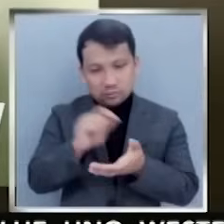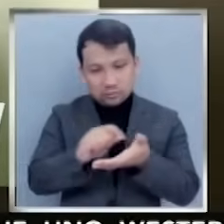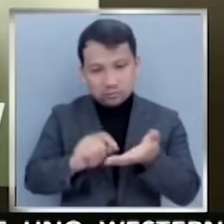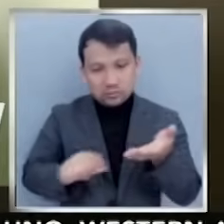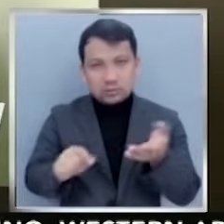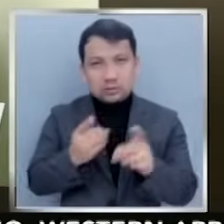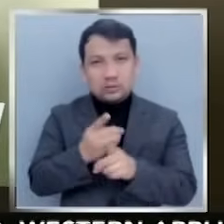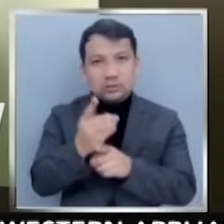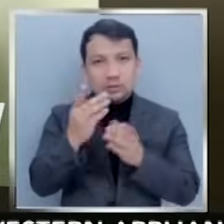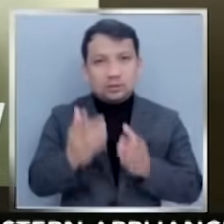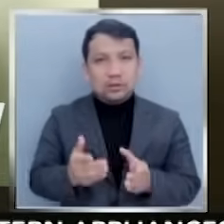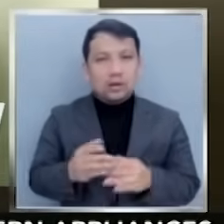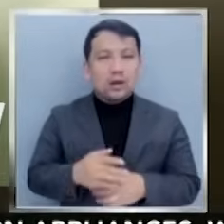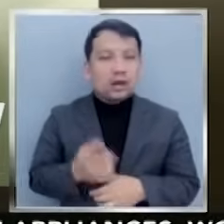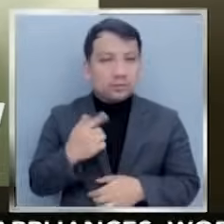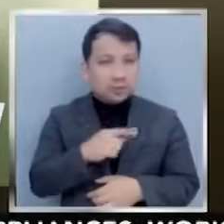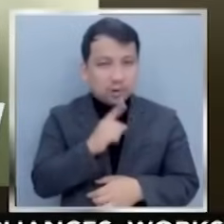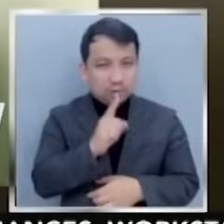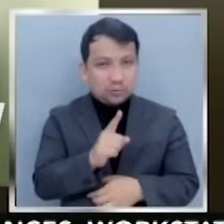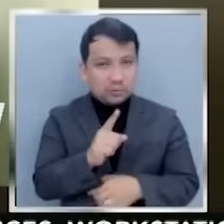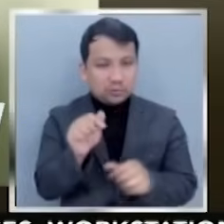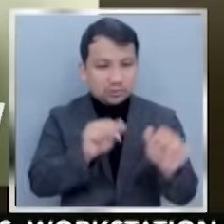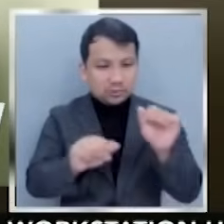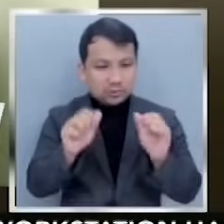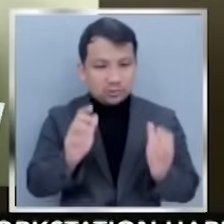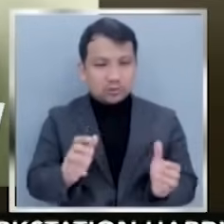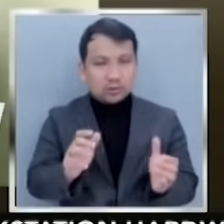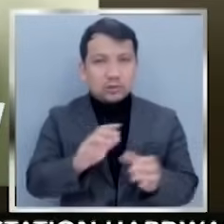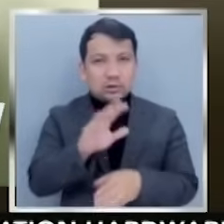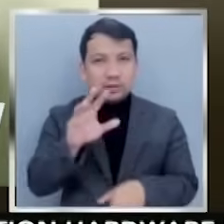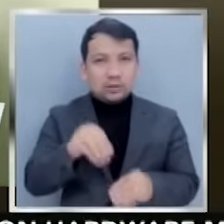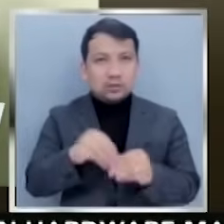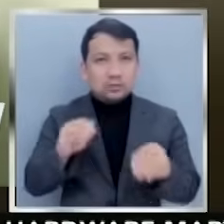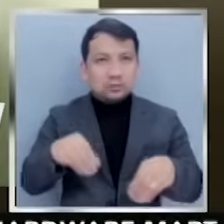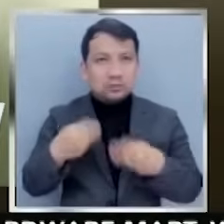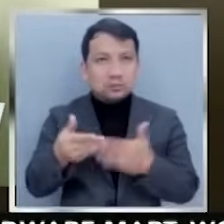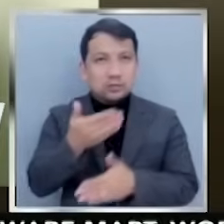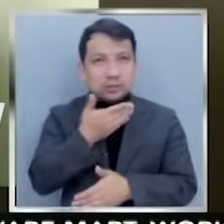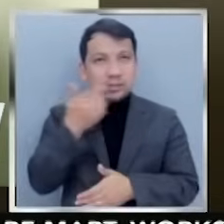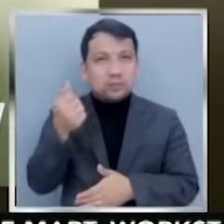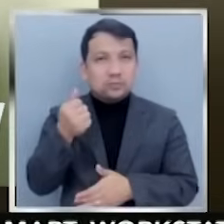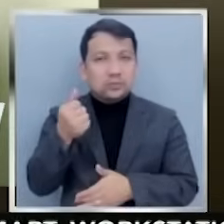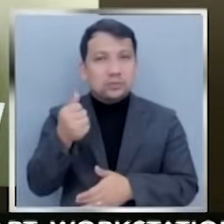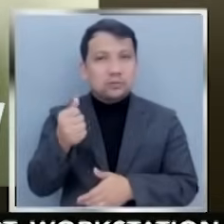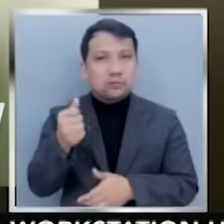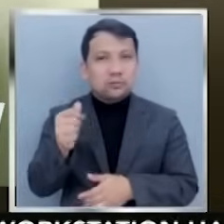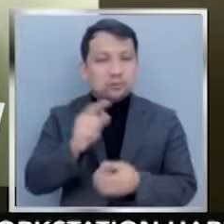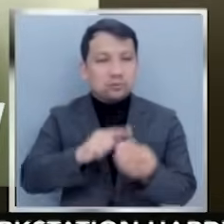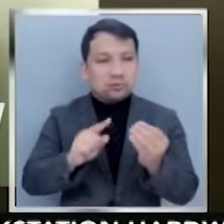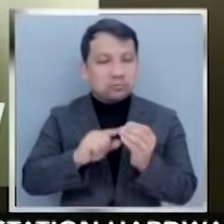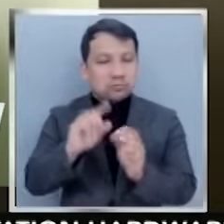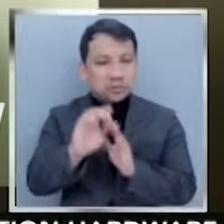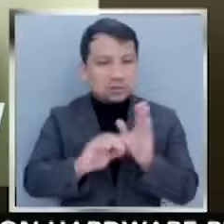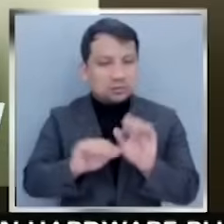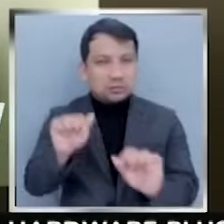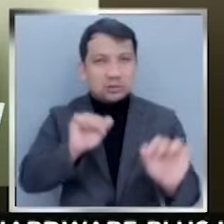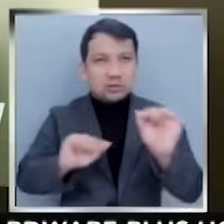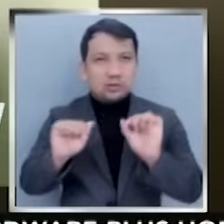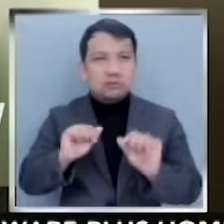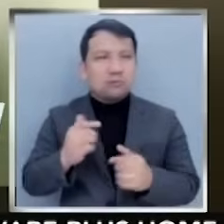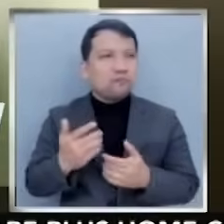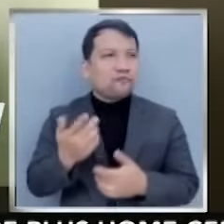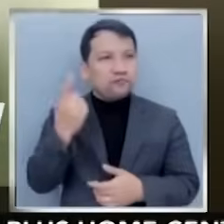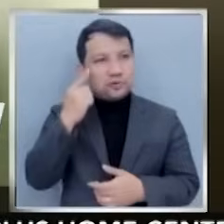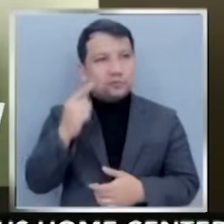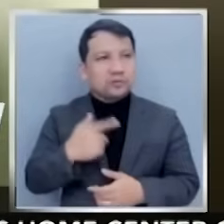directors to the actors who are giving their best to all the scenes daw. So that's very